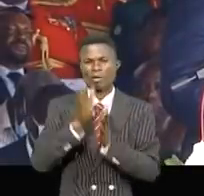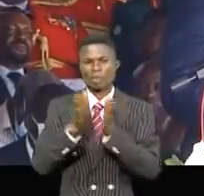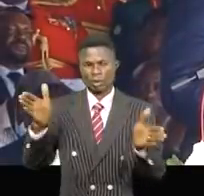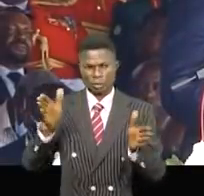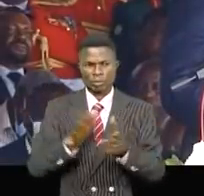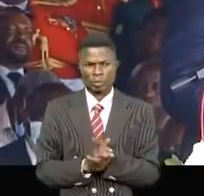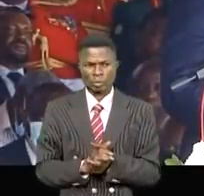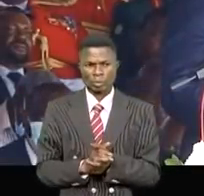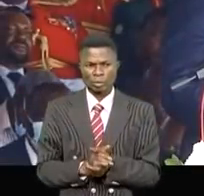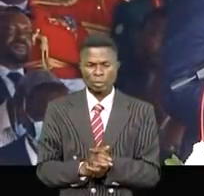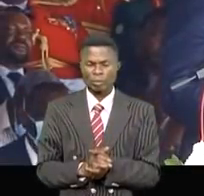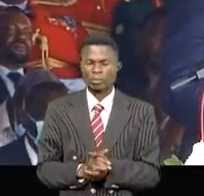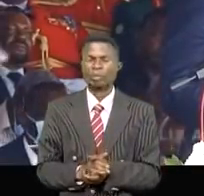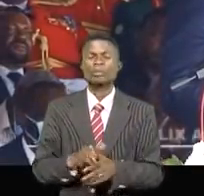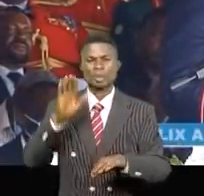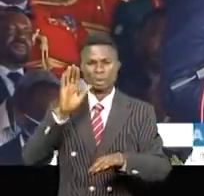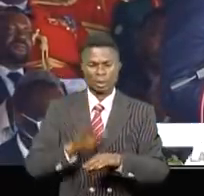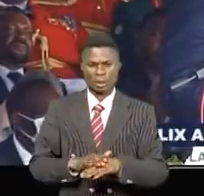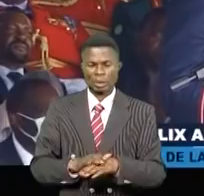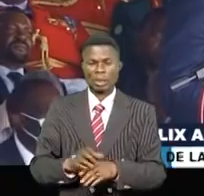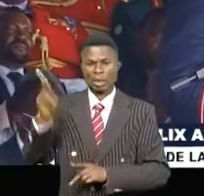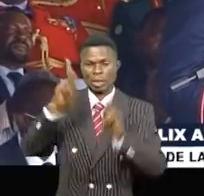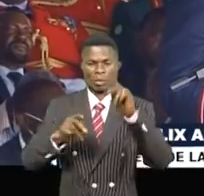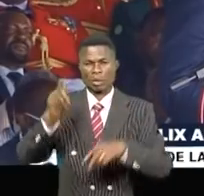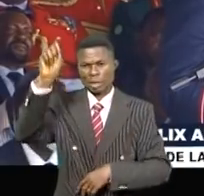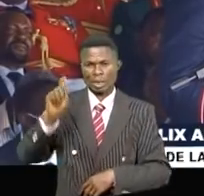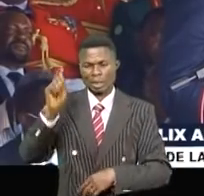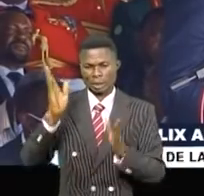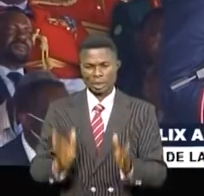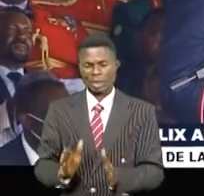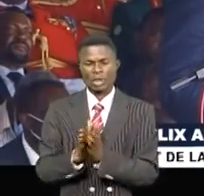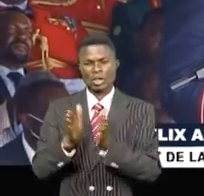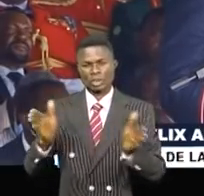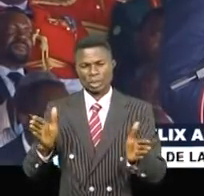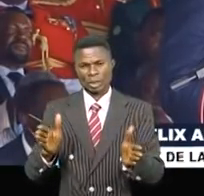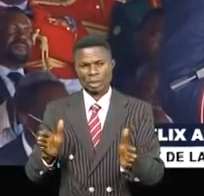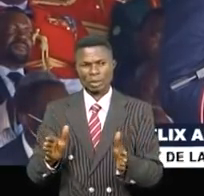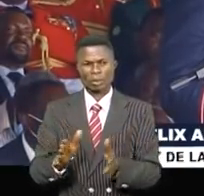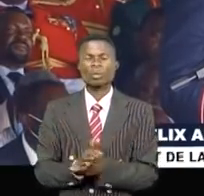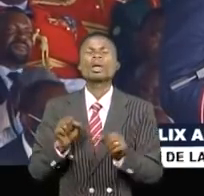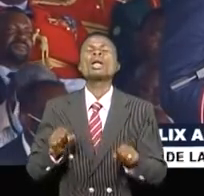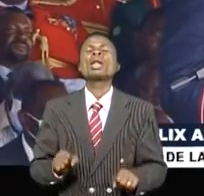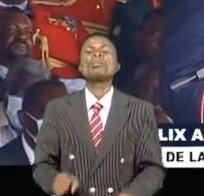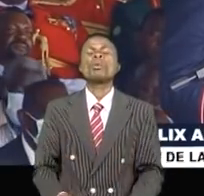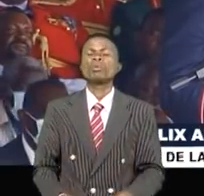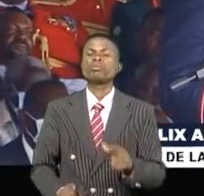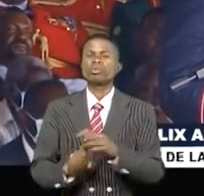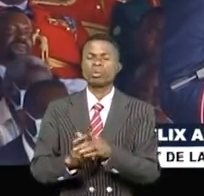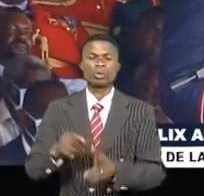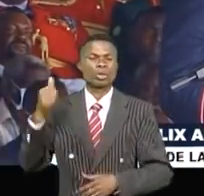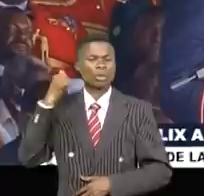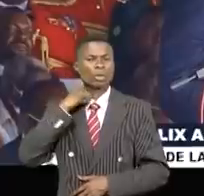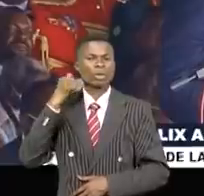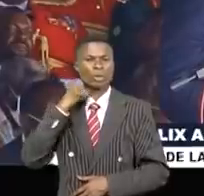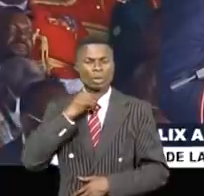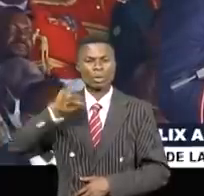de n'affecter que le peuple tanzanien dans son exclusivité, la disparition du docteur